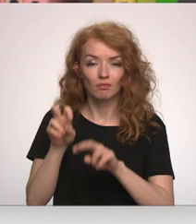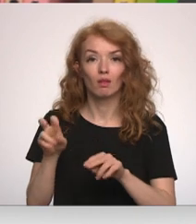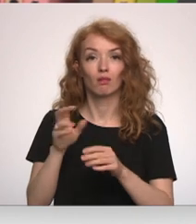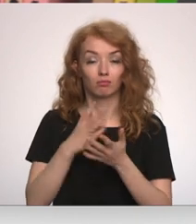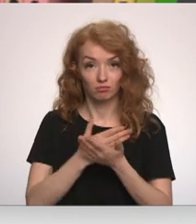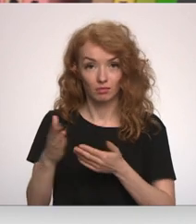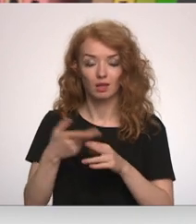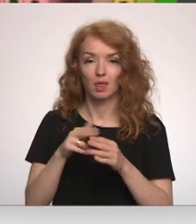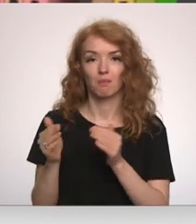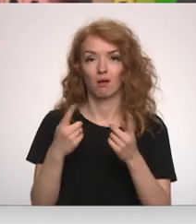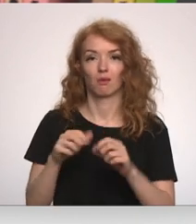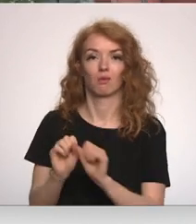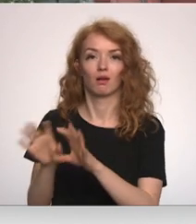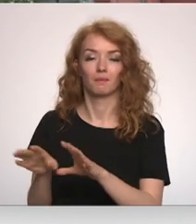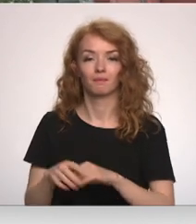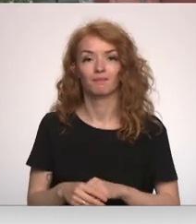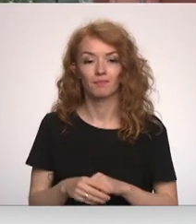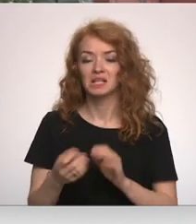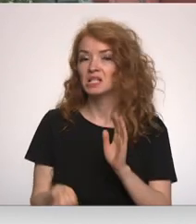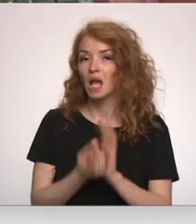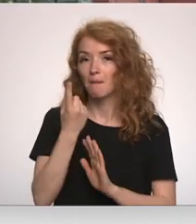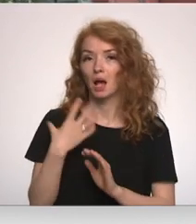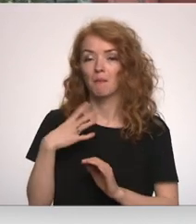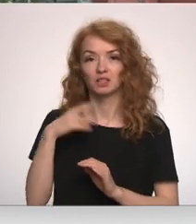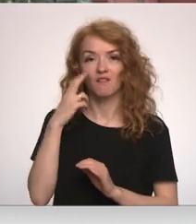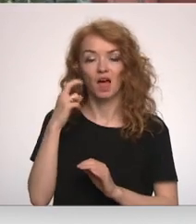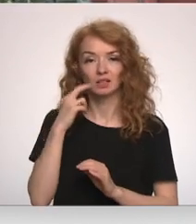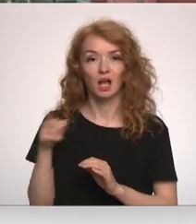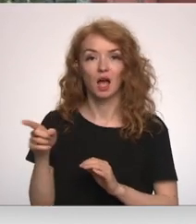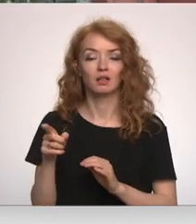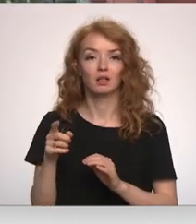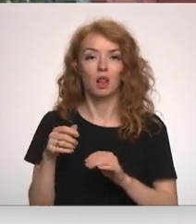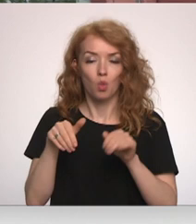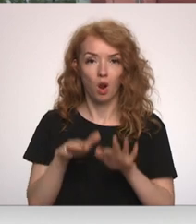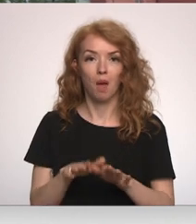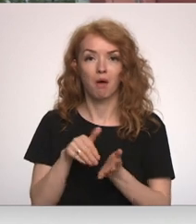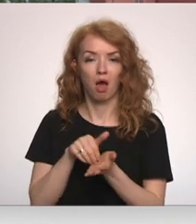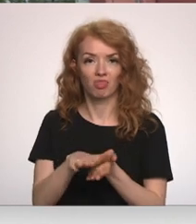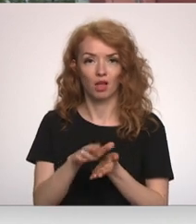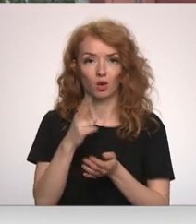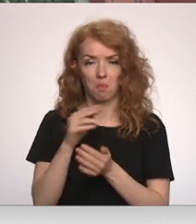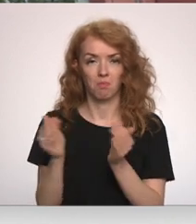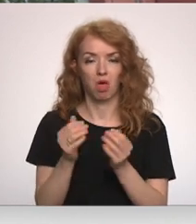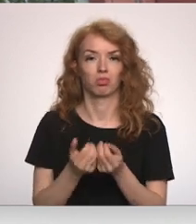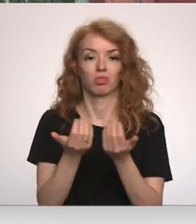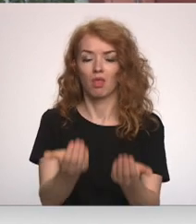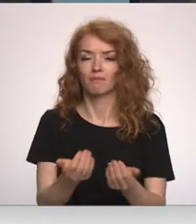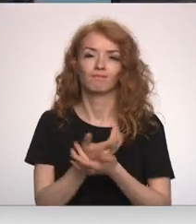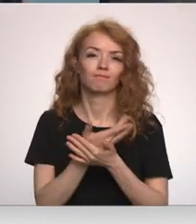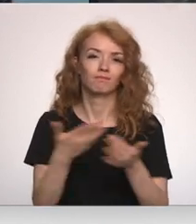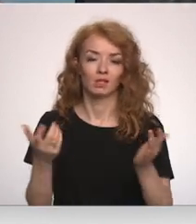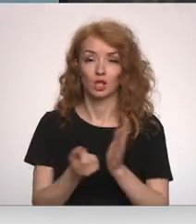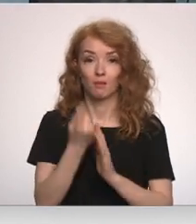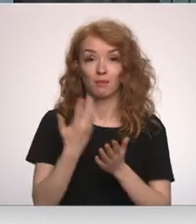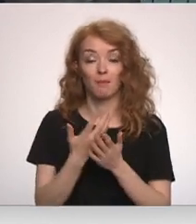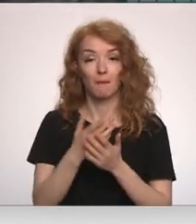mazuļi ir nonākuši atpakaļ ģimenēs. Iemesli, kā labi vecāki pieņēmuši šo skaudro attiekšanās soli no bērna, ir dažādi.